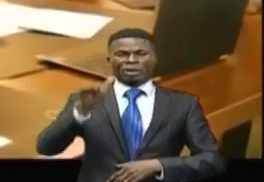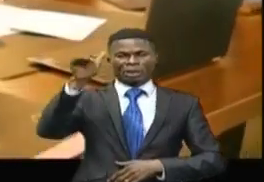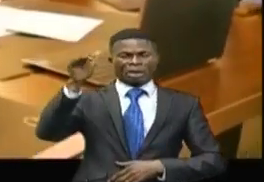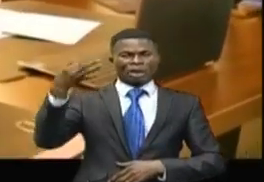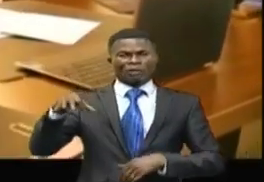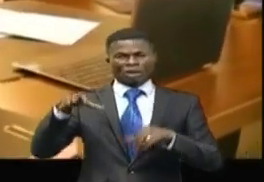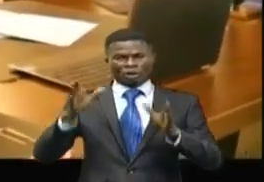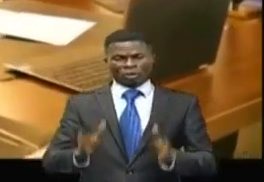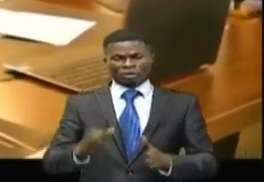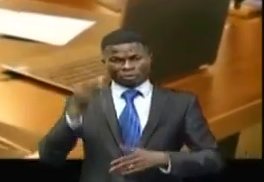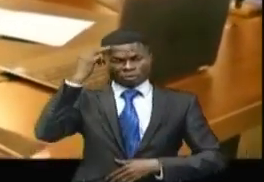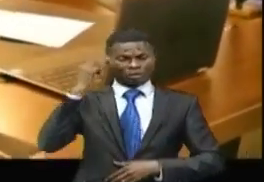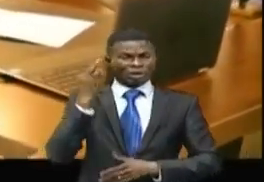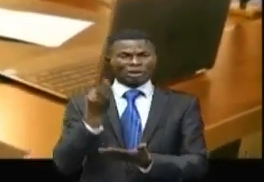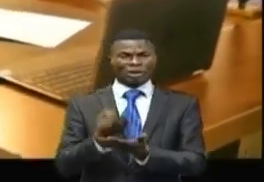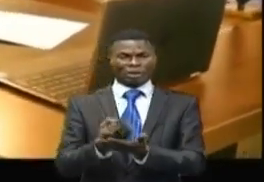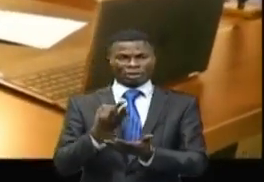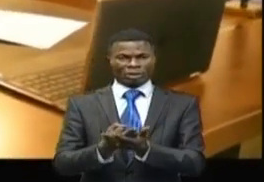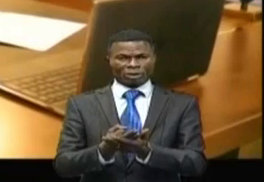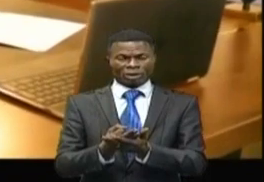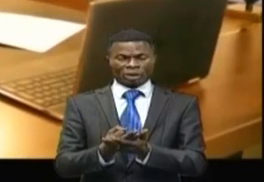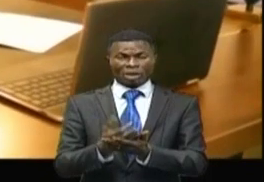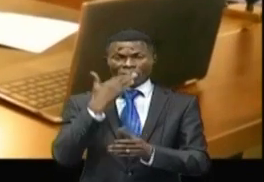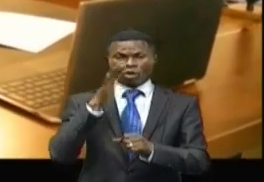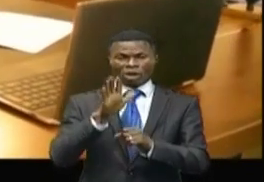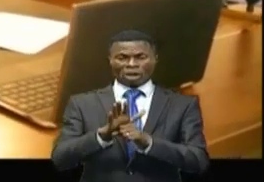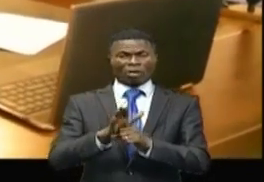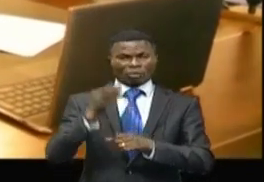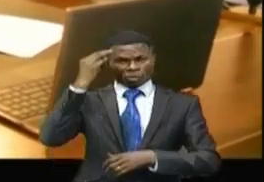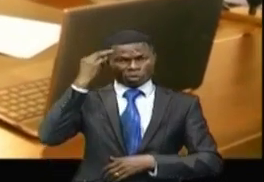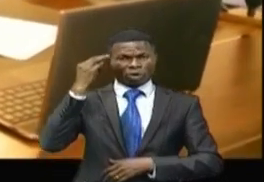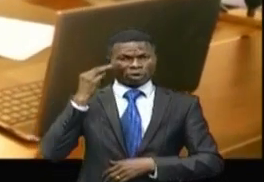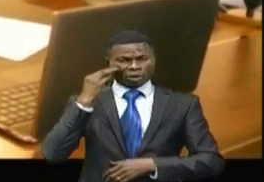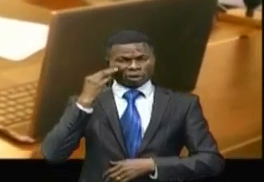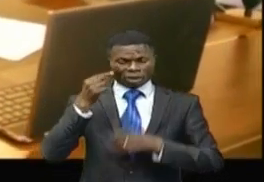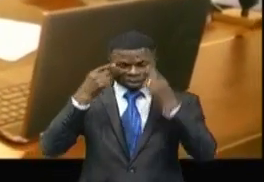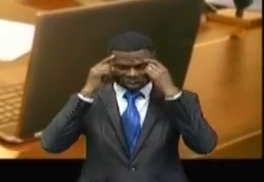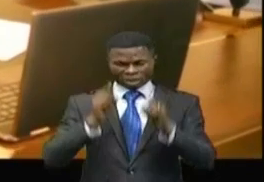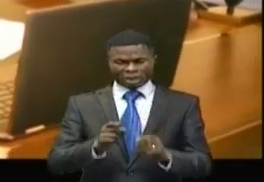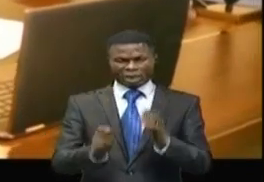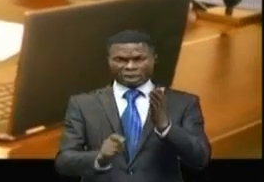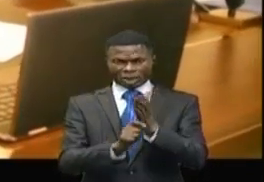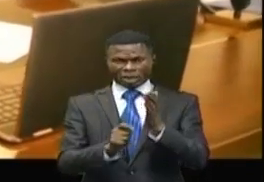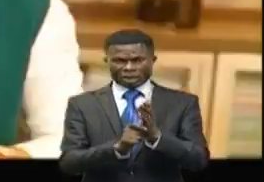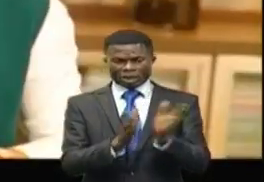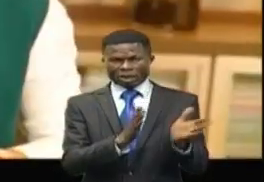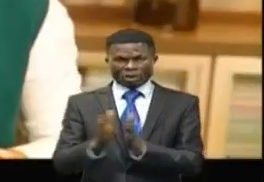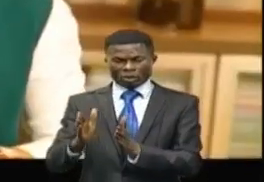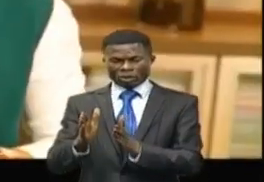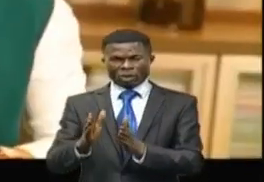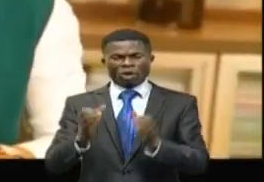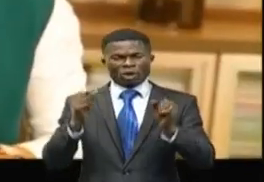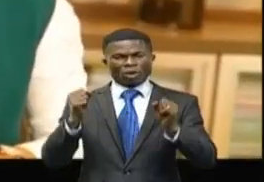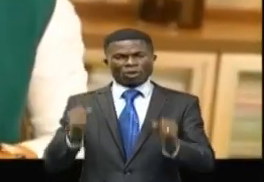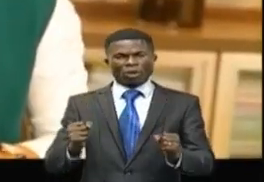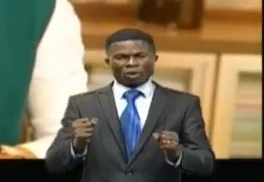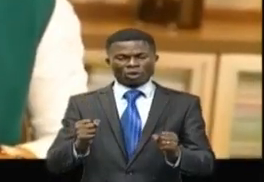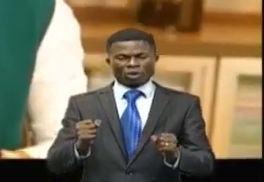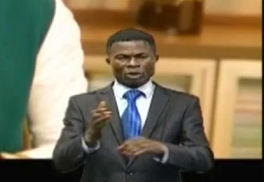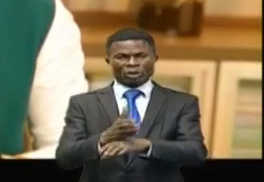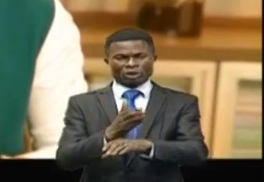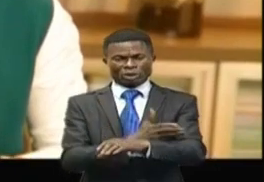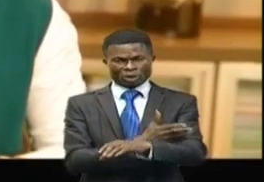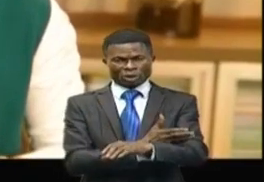le ministre des finances a rassuré le conseil des mesures stratégiques qui ont été prises pour maintenir la tendance haussière